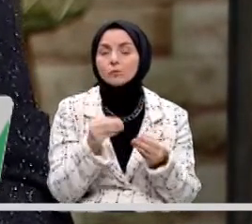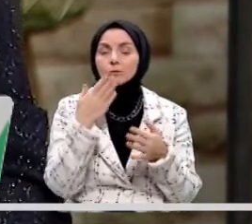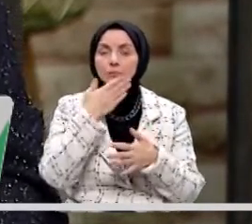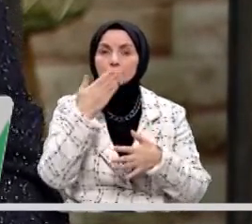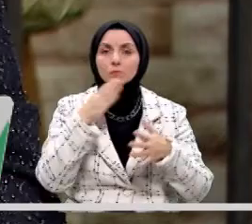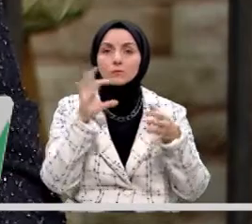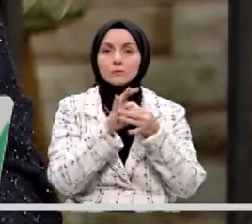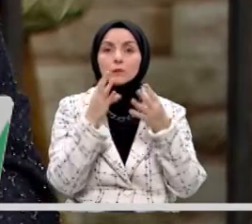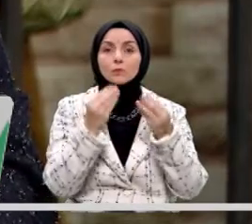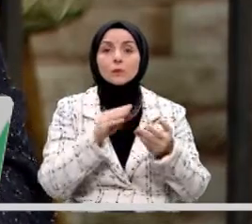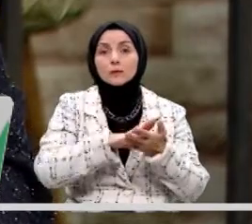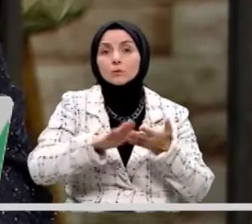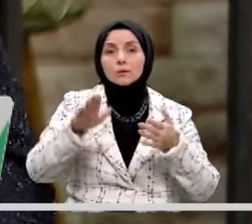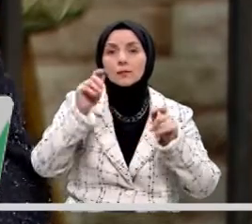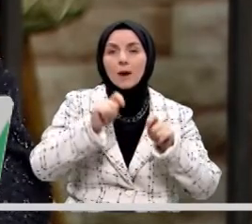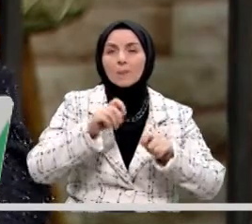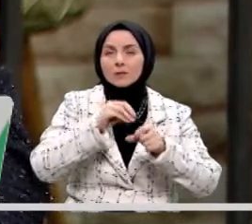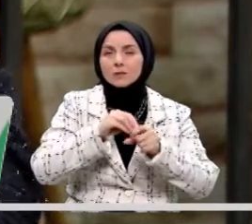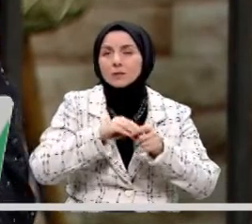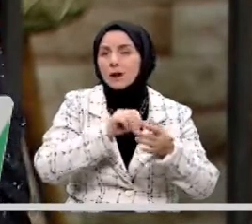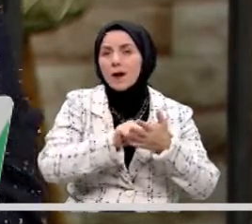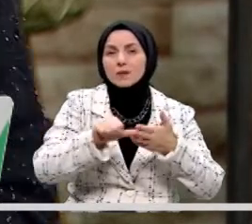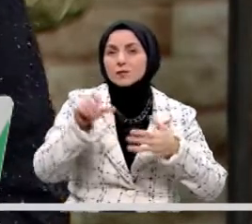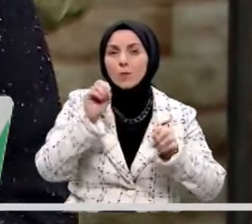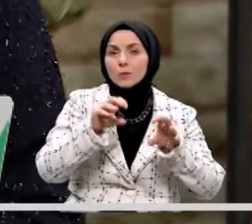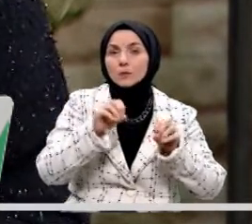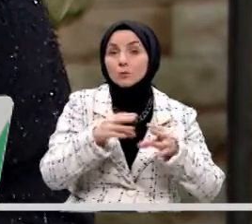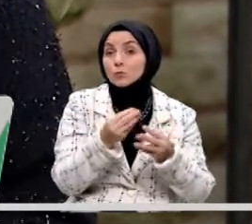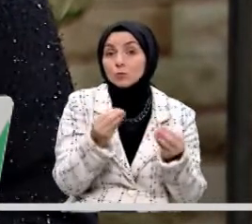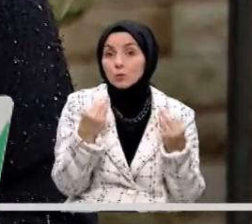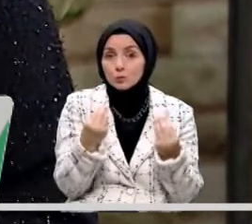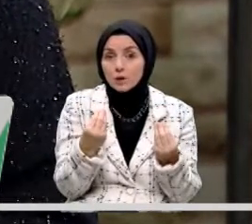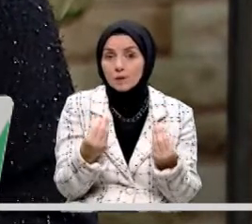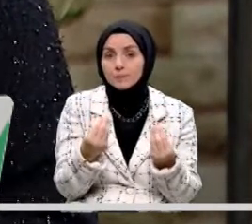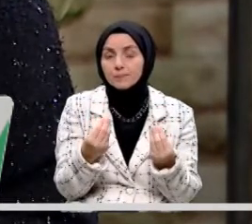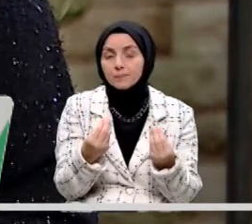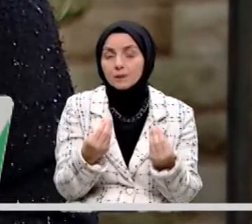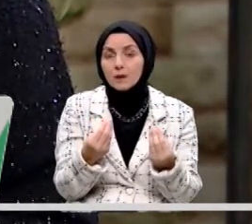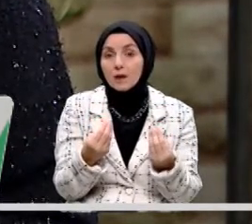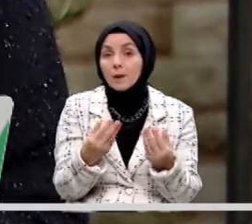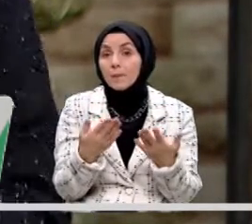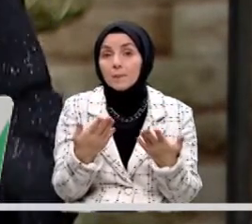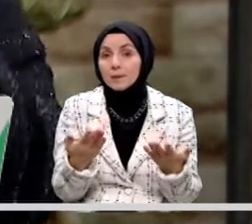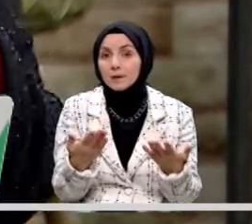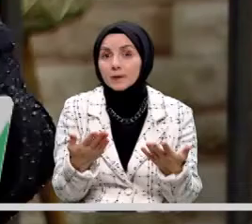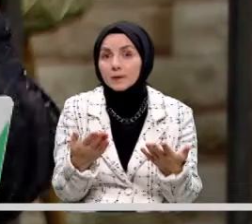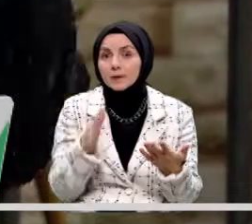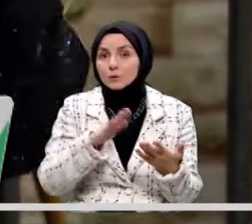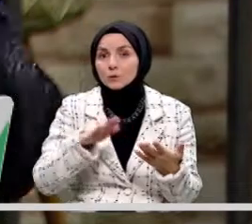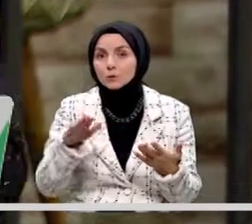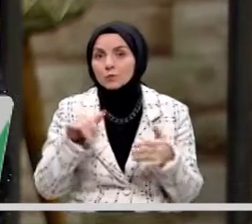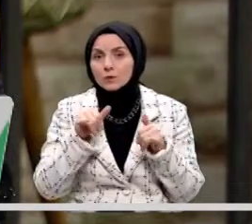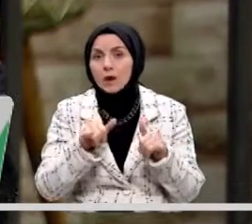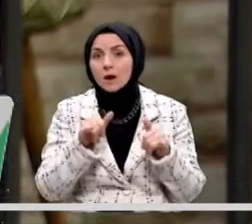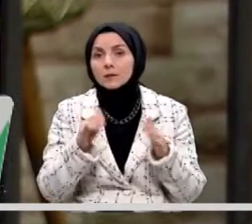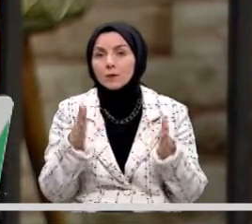düzeni sağlamak için her şeyi öğretiyoruz çok güzel Peki çocuğun aynı odada yatmayla ilgili bir ihtiyacı var mı